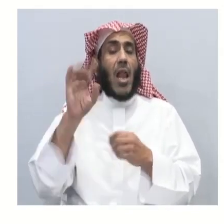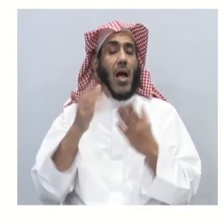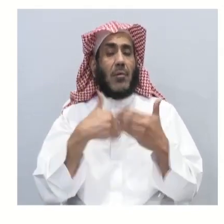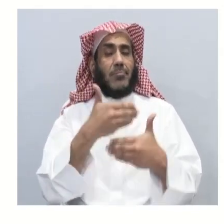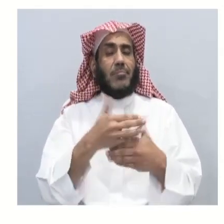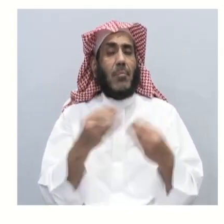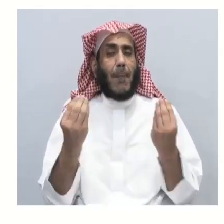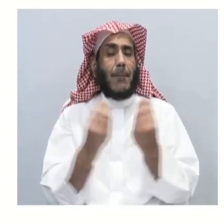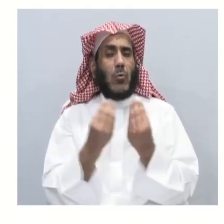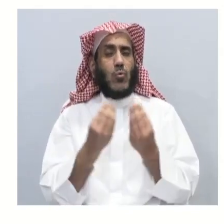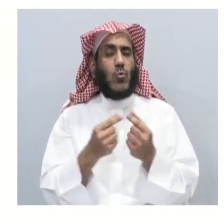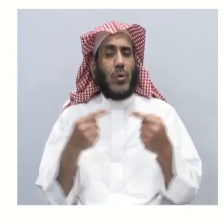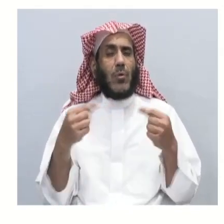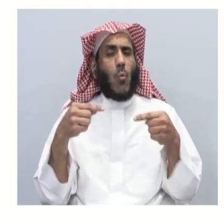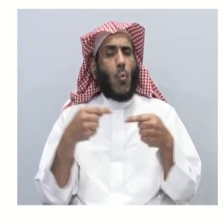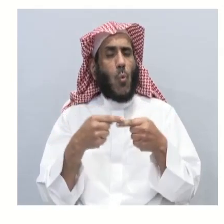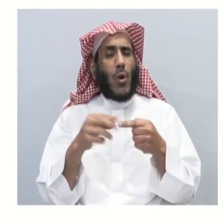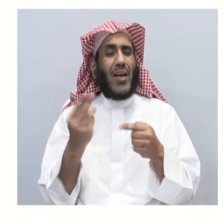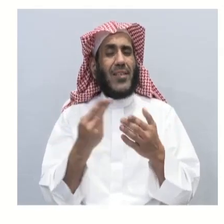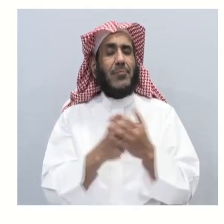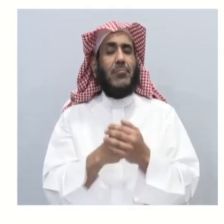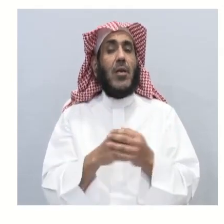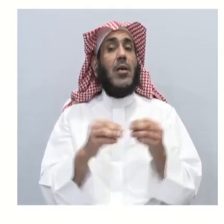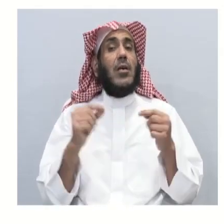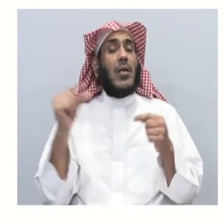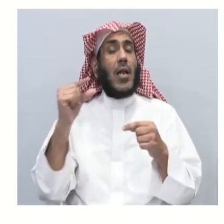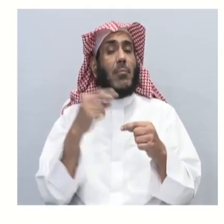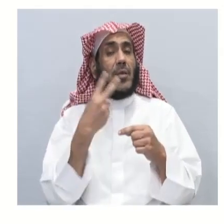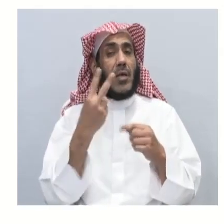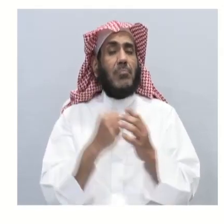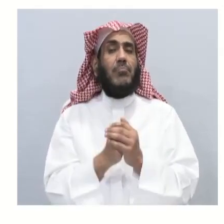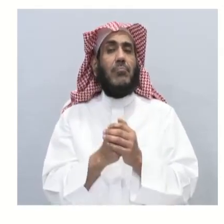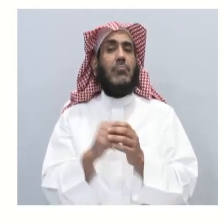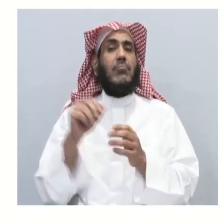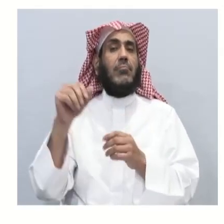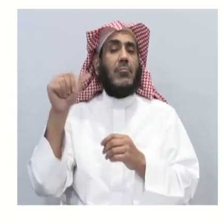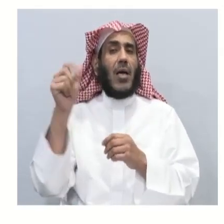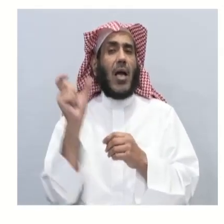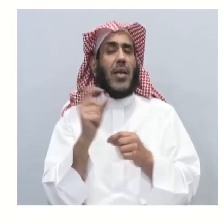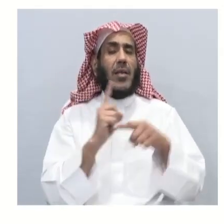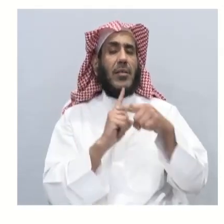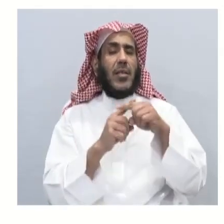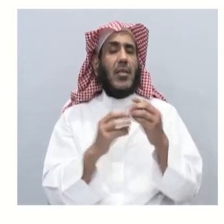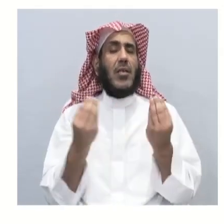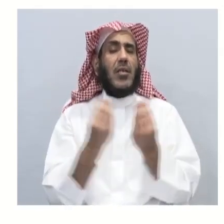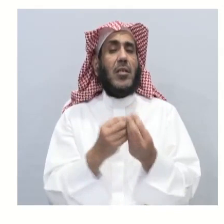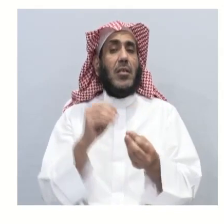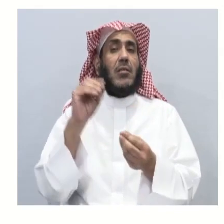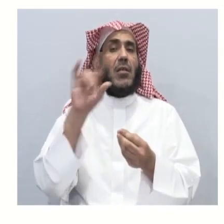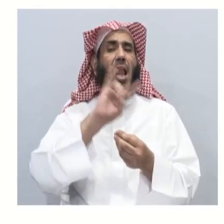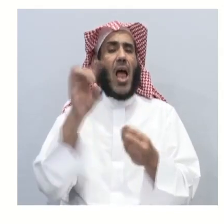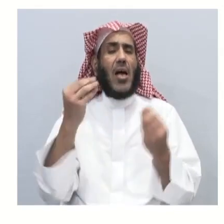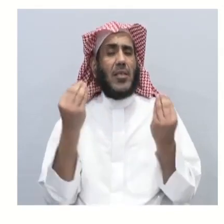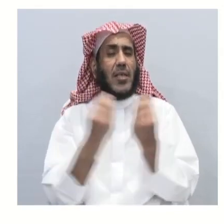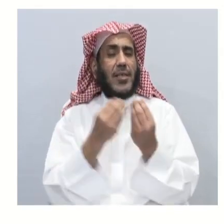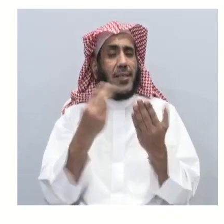أحسنتم، إذا موصولة خطا هي كلمتان أن زائد لا عند الكتابة